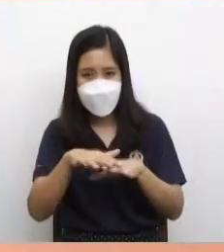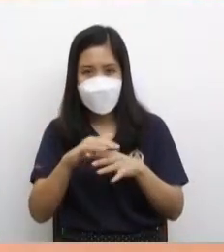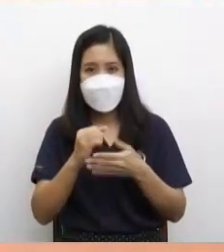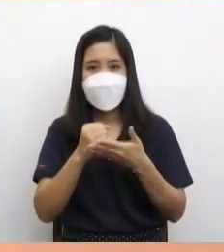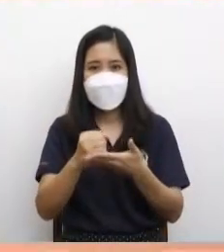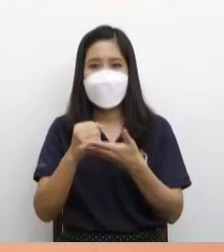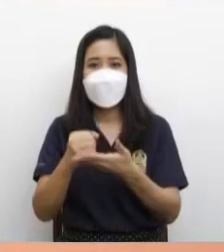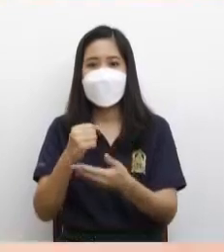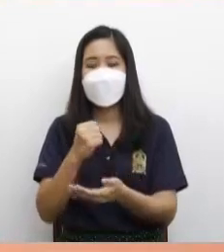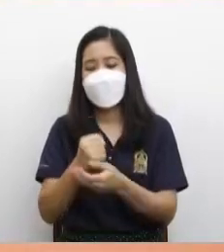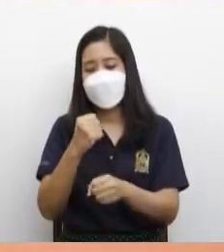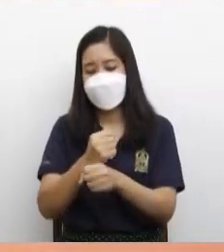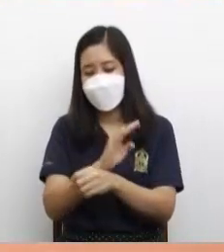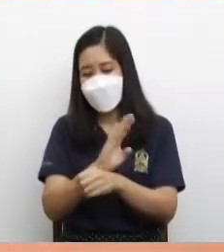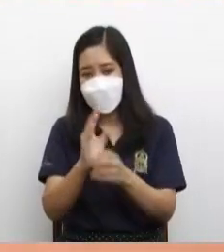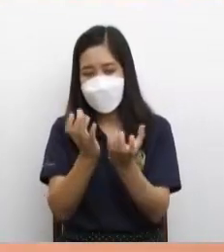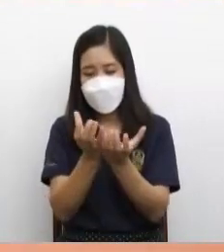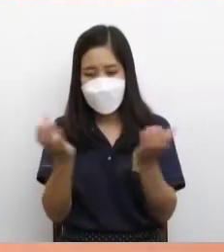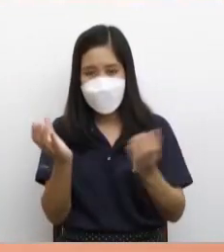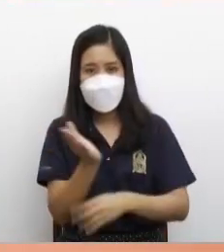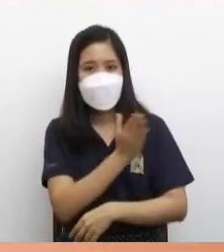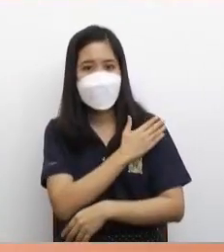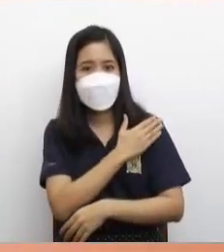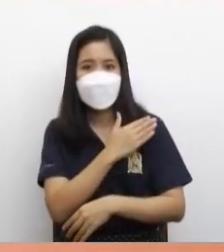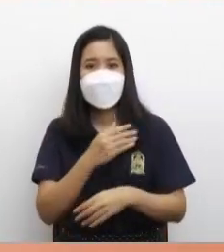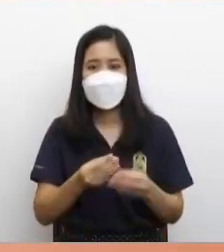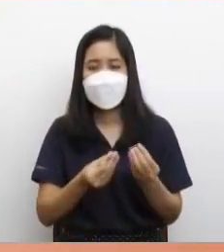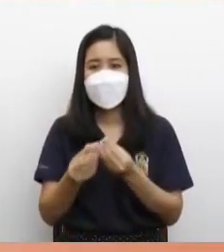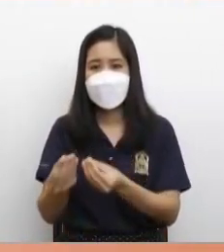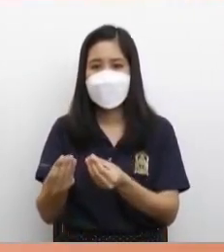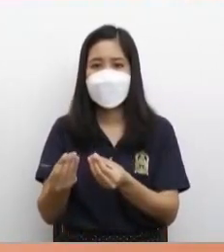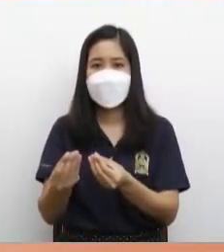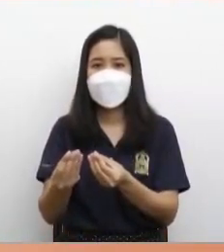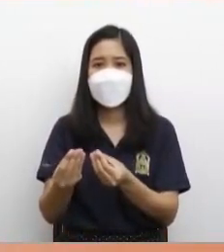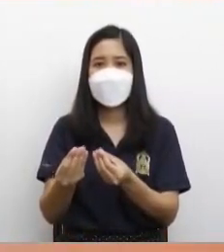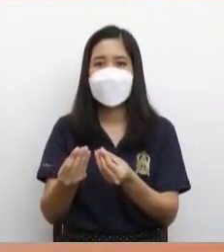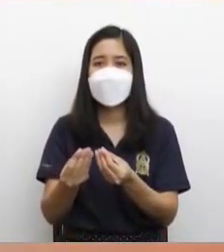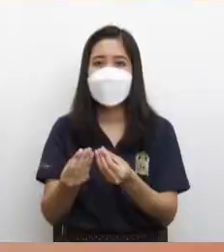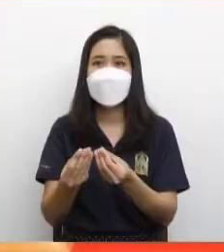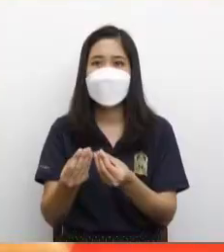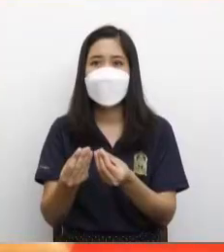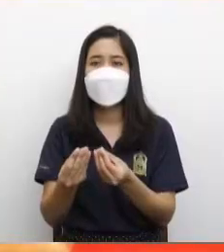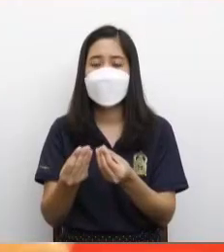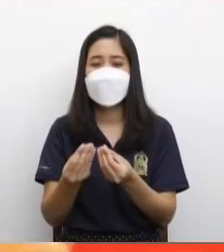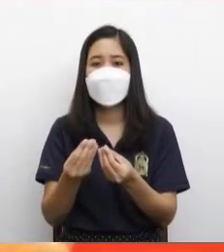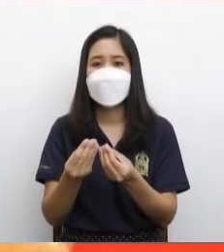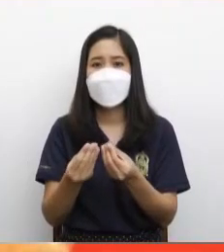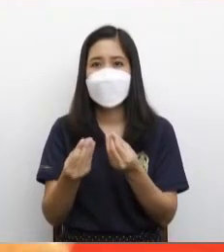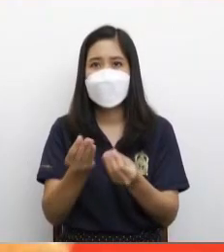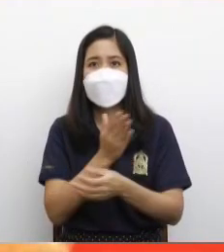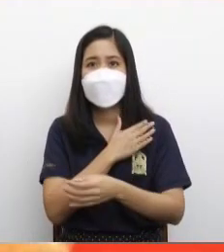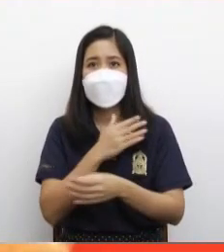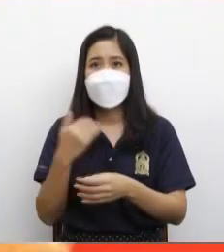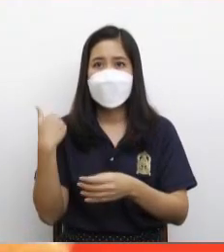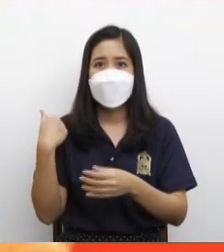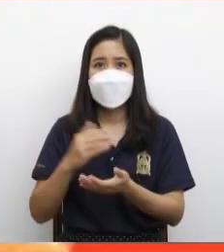นะครับพระราชทานประจำปี2564หน้าซึ่งก้อมะรุผลเป็นไปด้วยความเรียบ